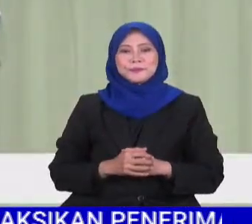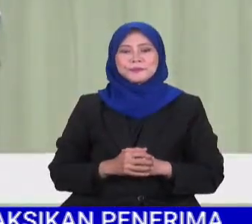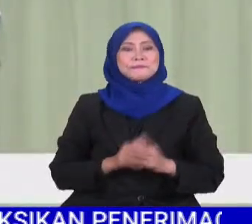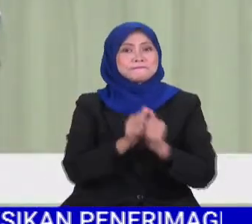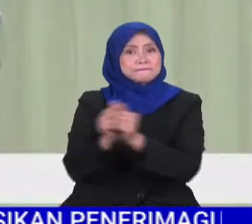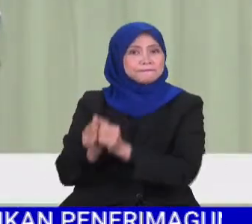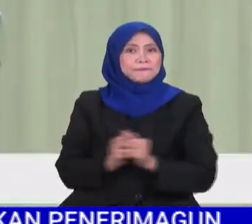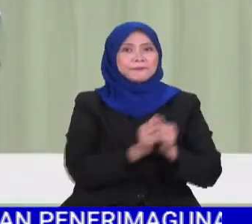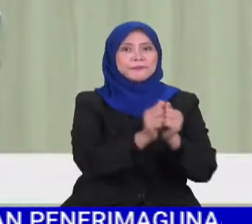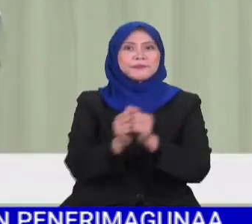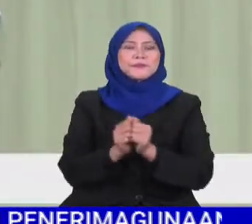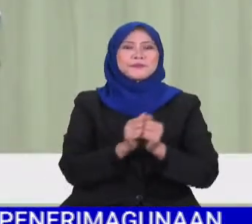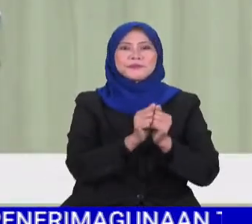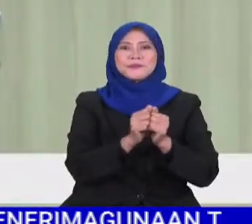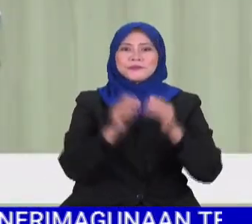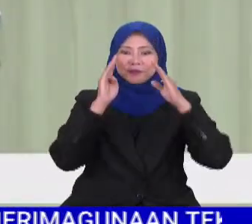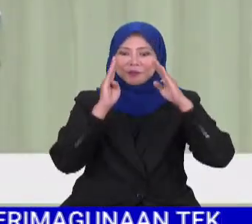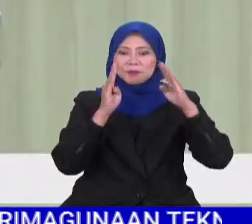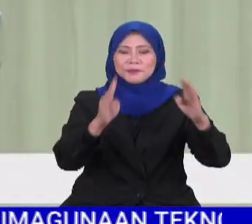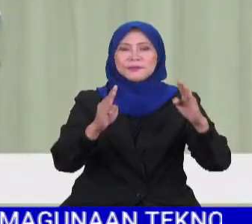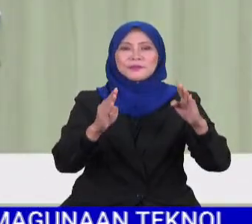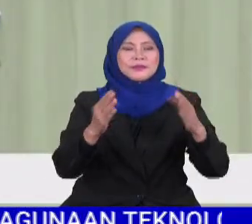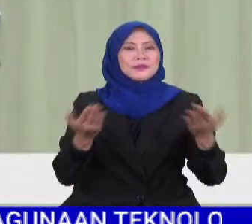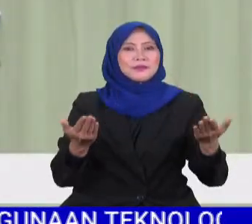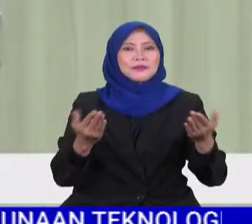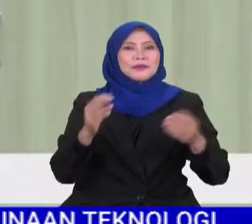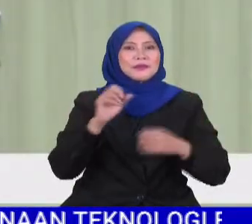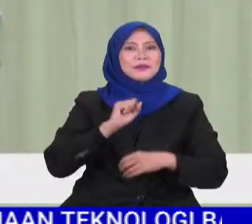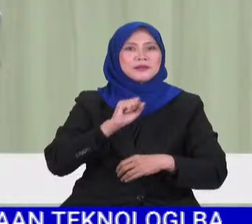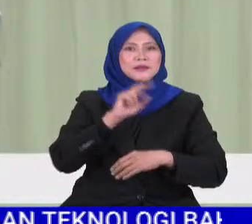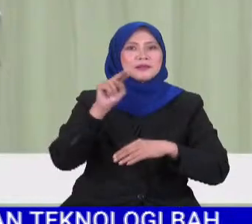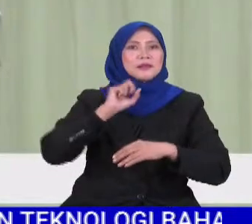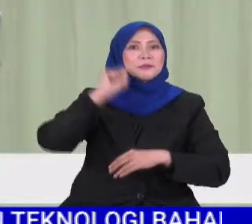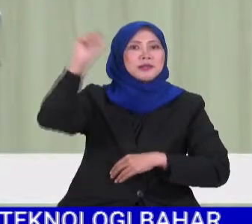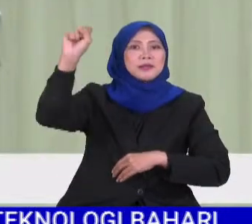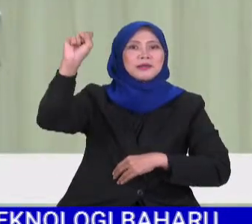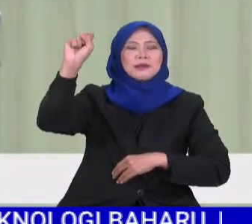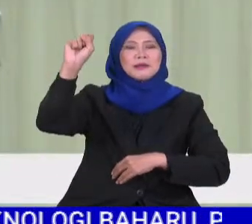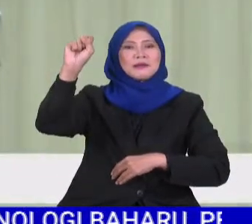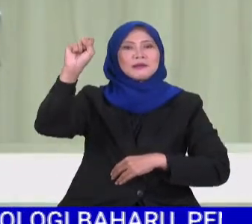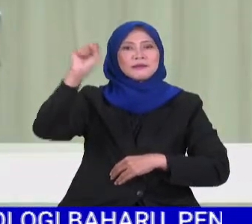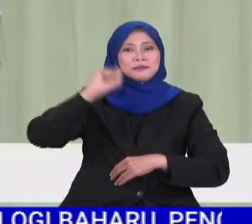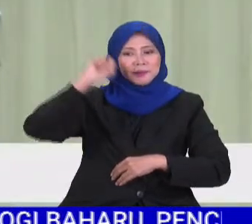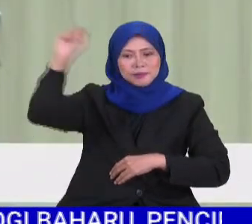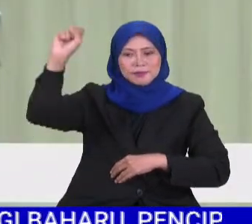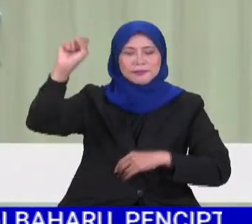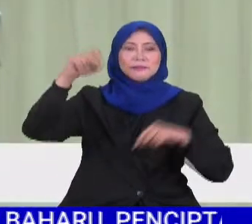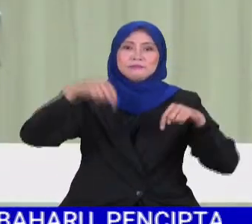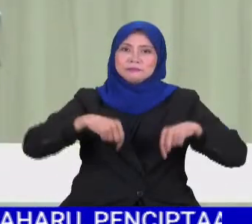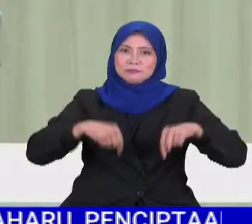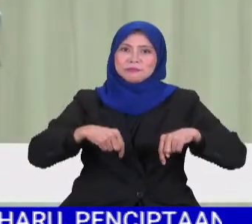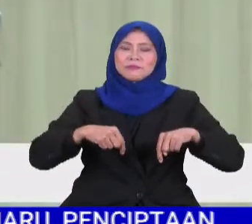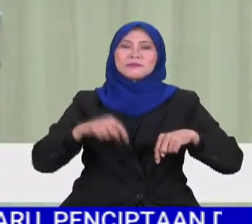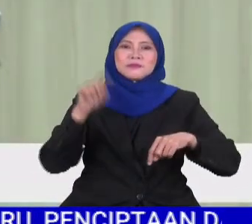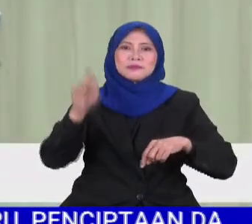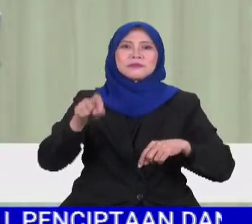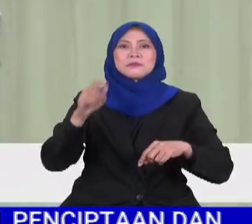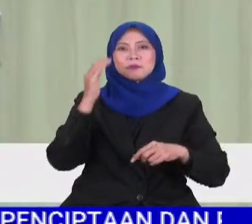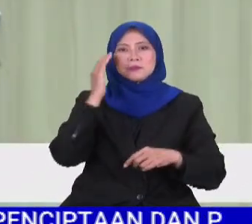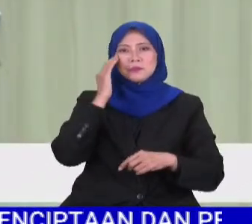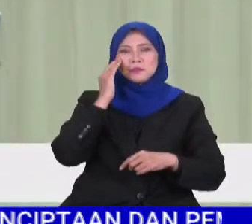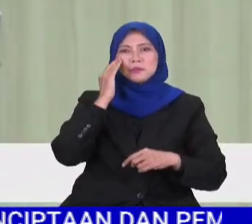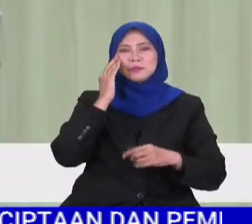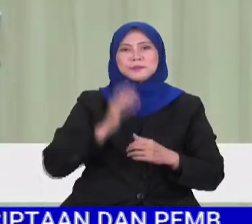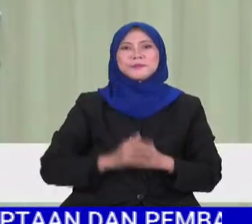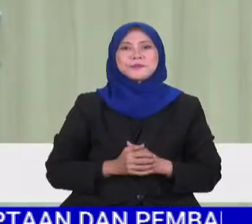menjiwai dan menghayati Erti kata kebangsaan dan kemerdekaan yang ada pada kita hari ini sebab seperti saya